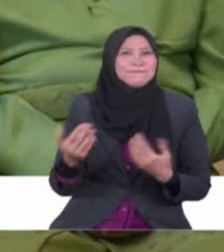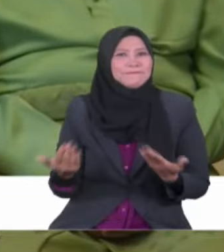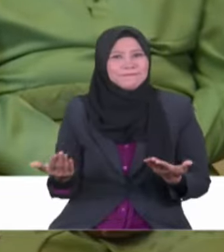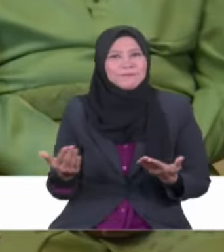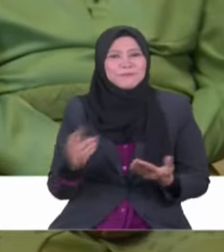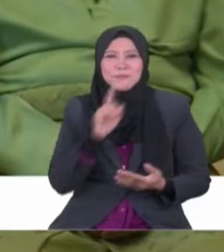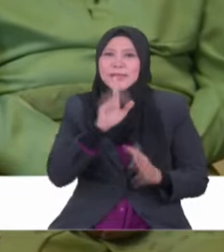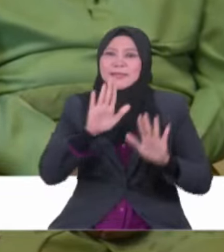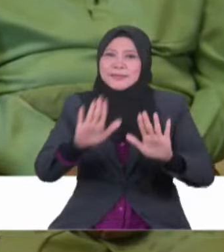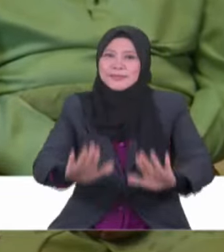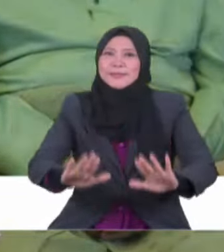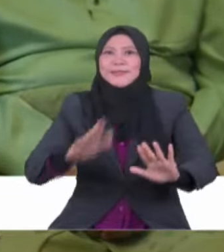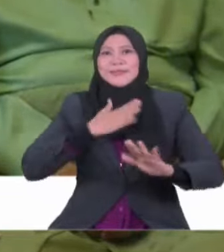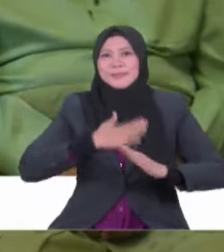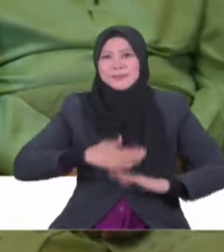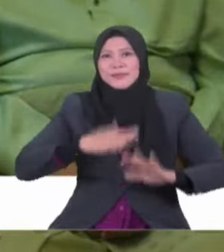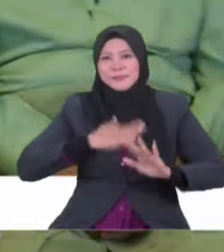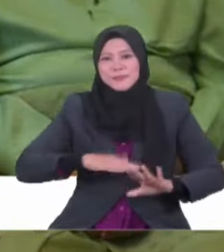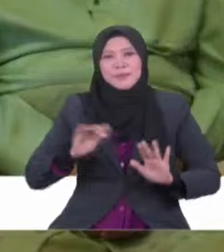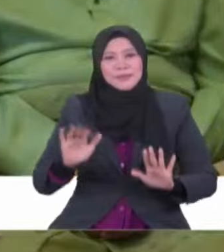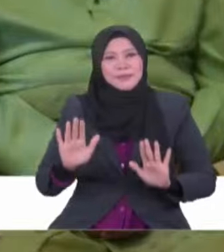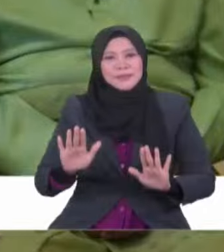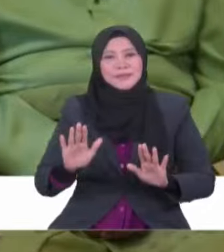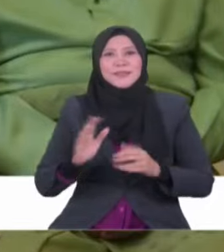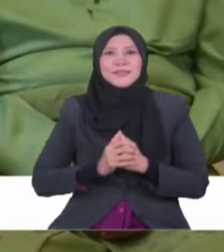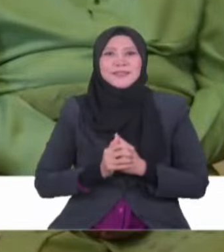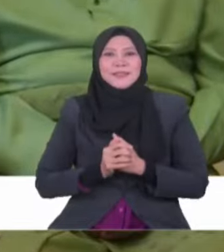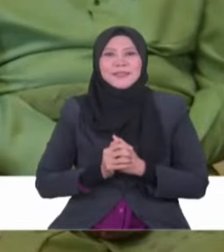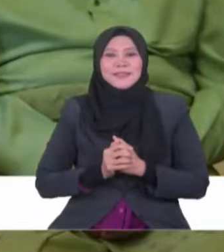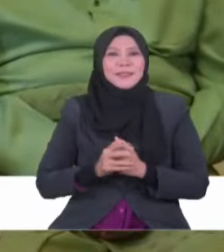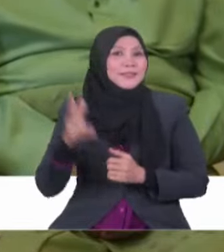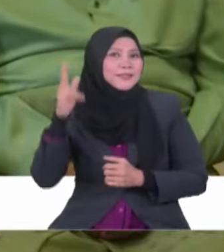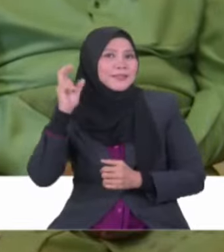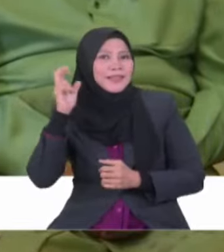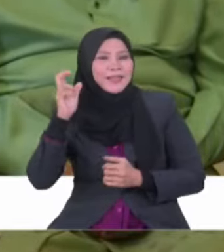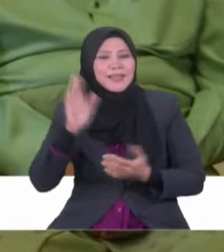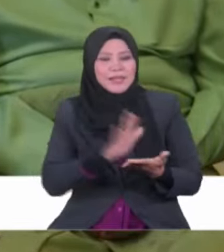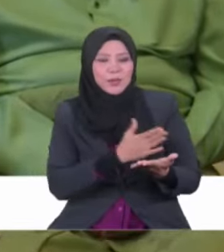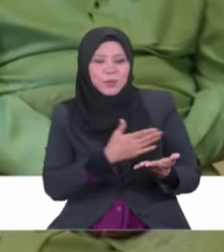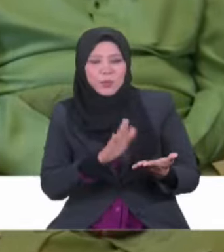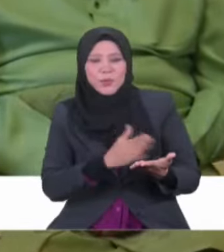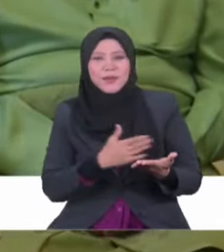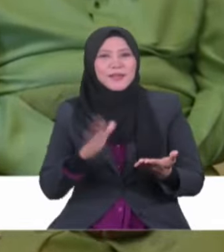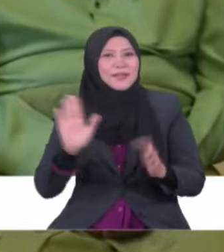yang saya fikir bersabar ya. Jadi sementara makan dengan dengar lagu-lagu,